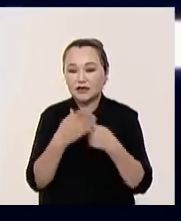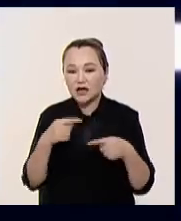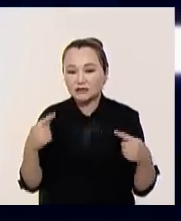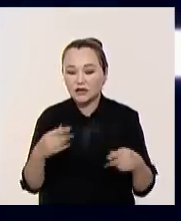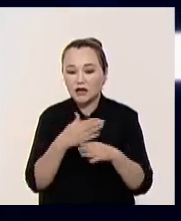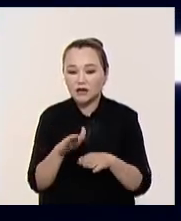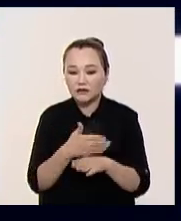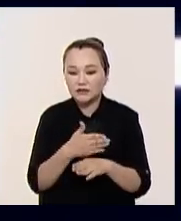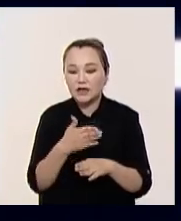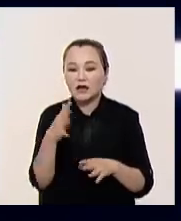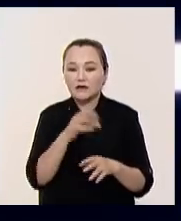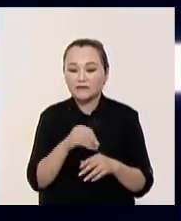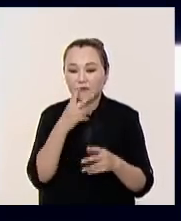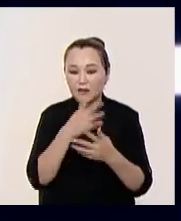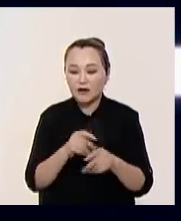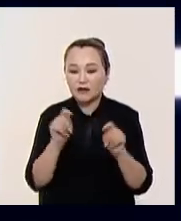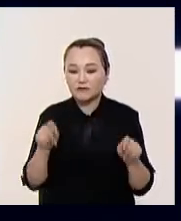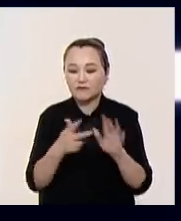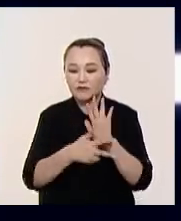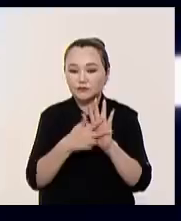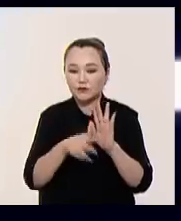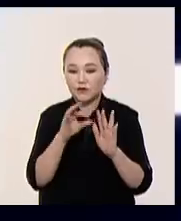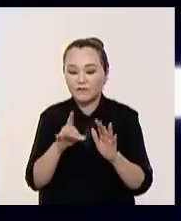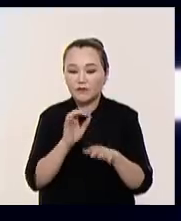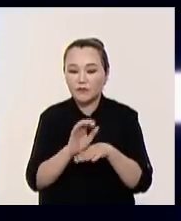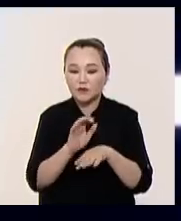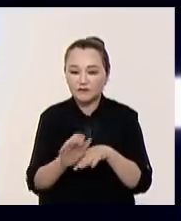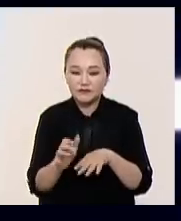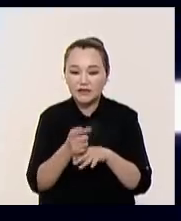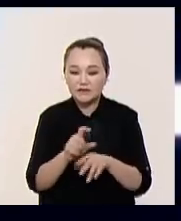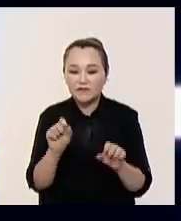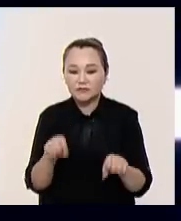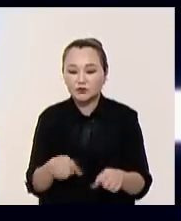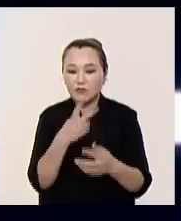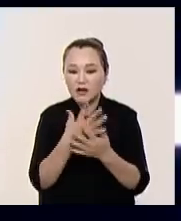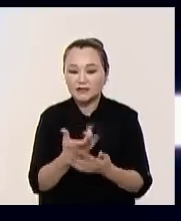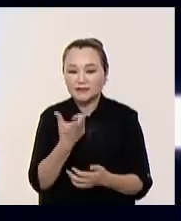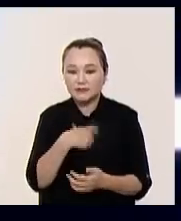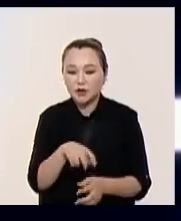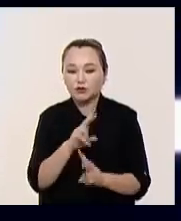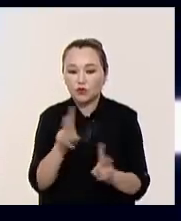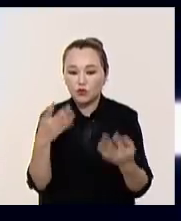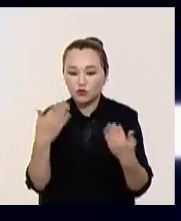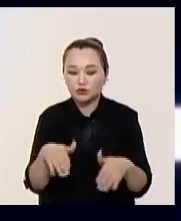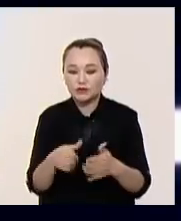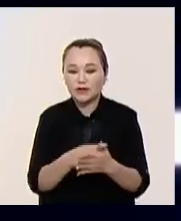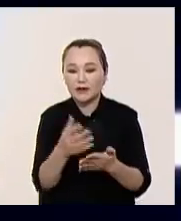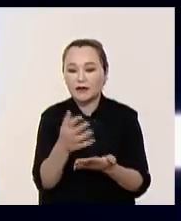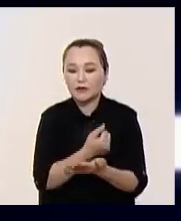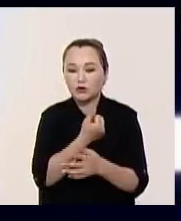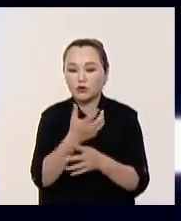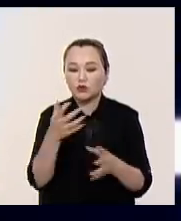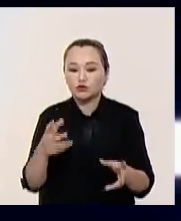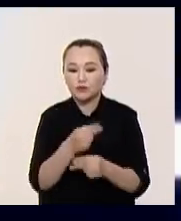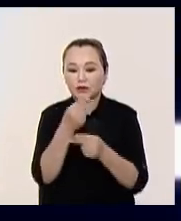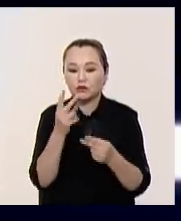отраслей. Всего экспозиции развернули 80 товаропроизводителей. Это возможность показать себя тем, кто уже добился успеха, и тем, кто